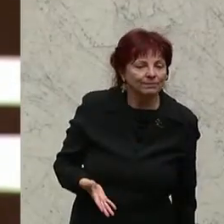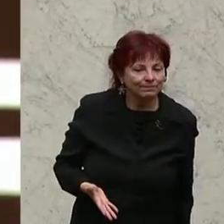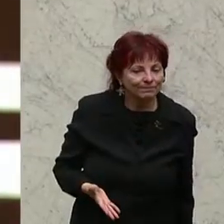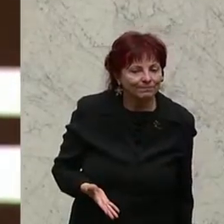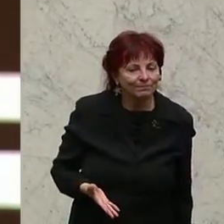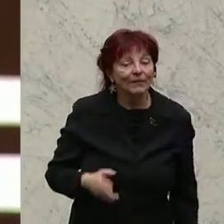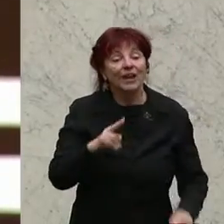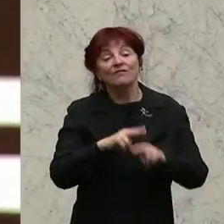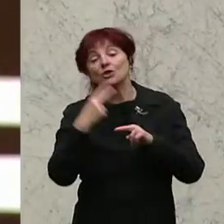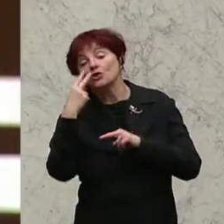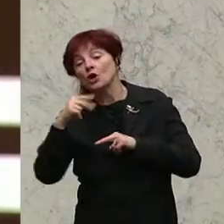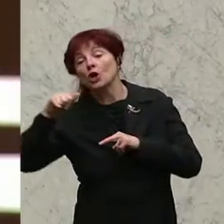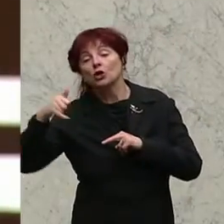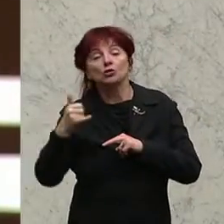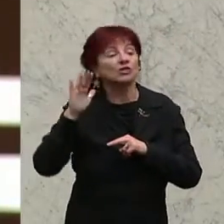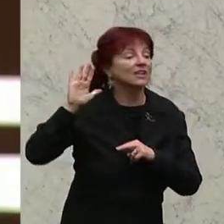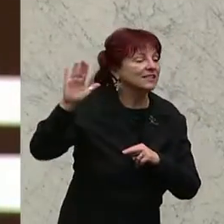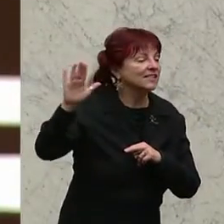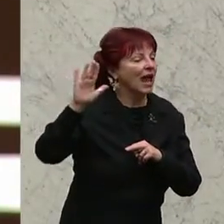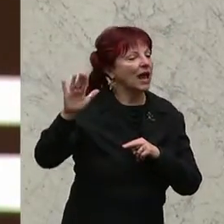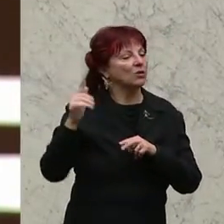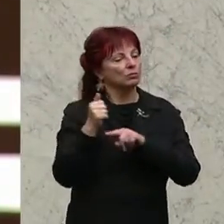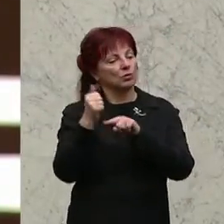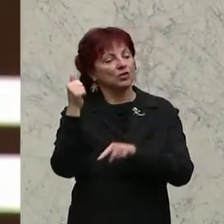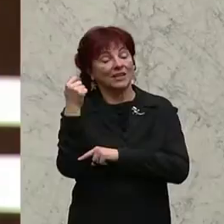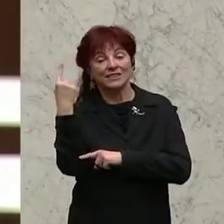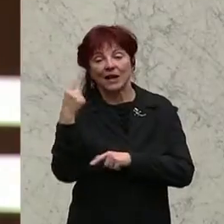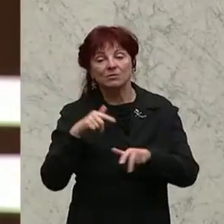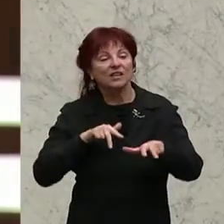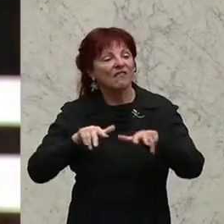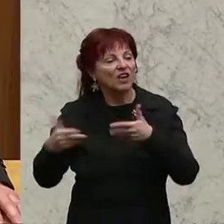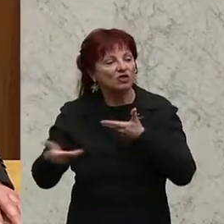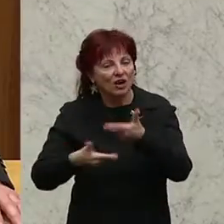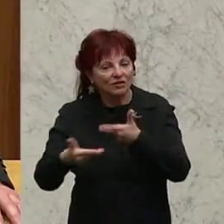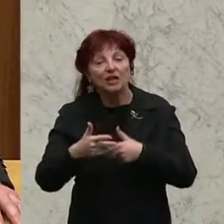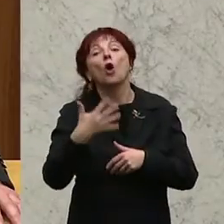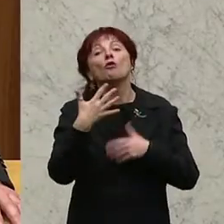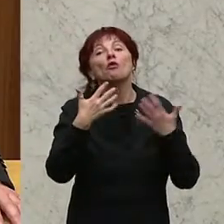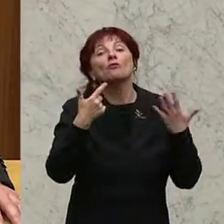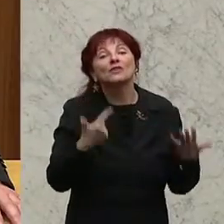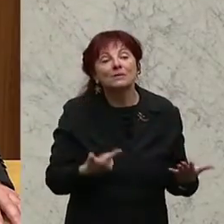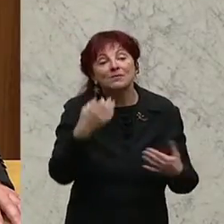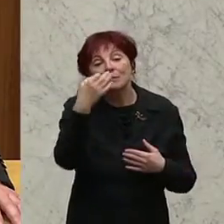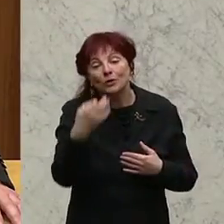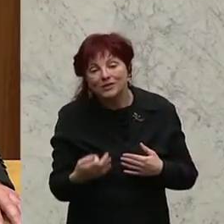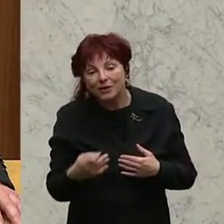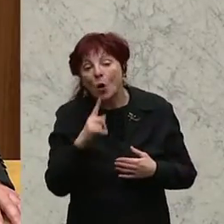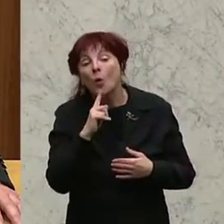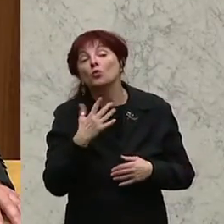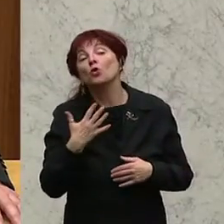Justiz von ihrem Budget selbst erwirtschaftet, dann sind es 75% und nur 25% des Budgets kommen aus diesen